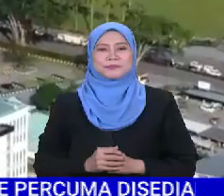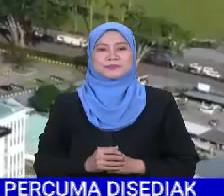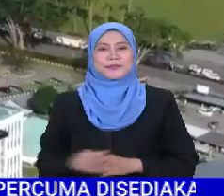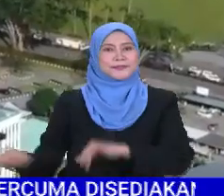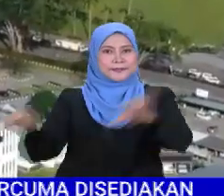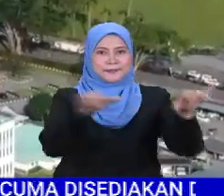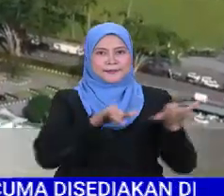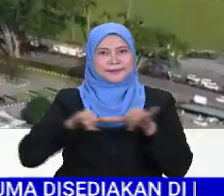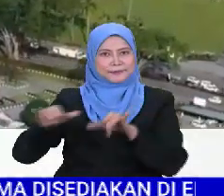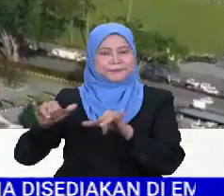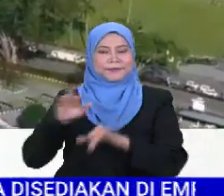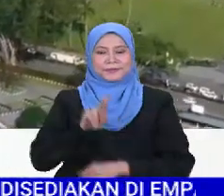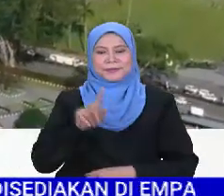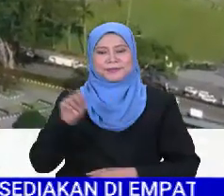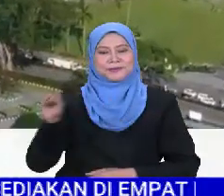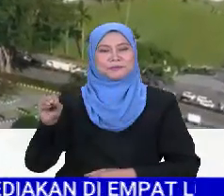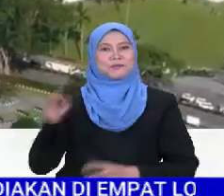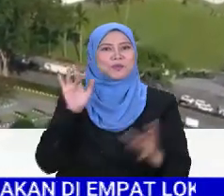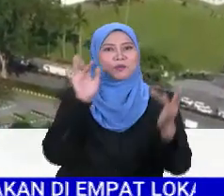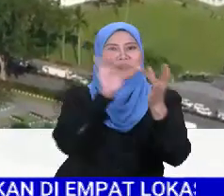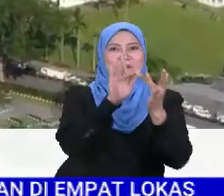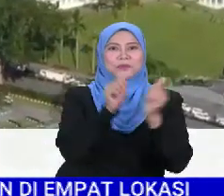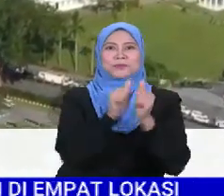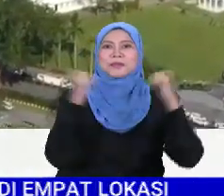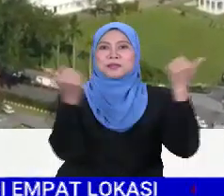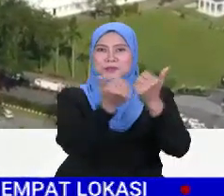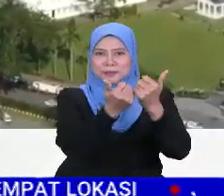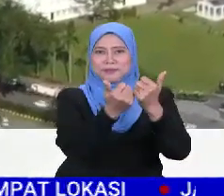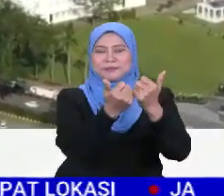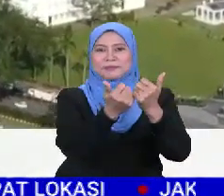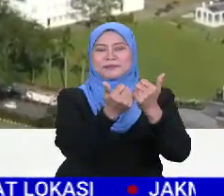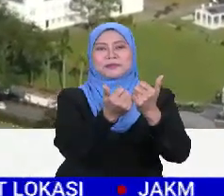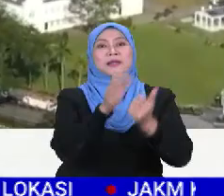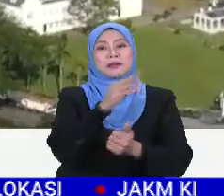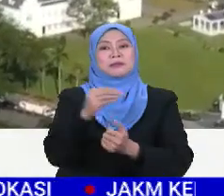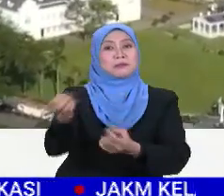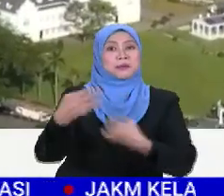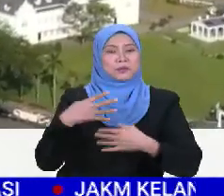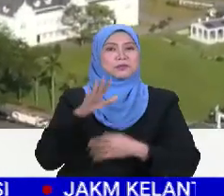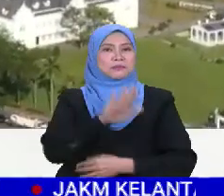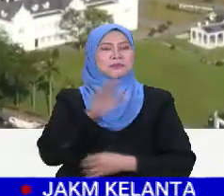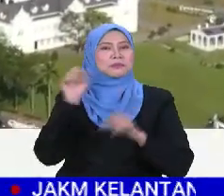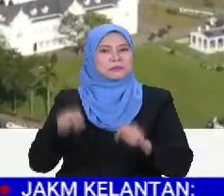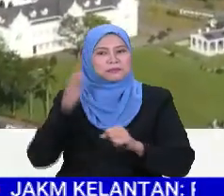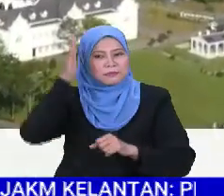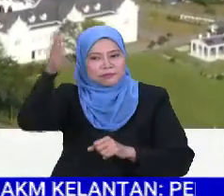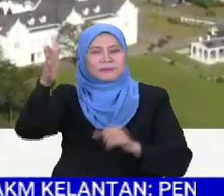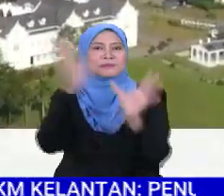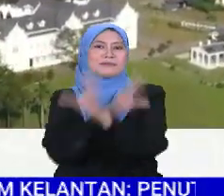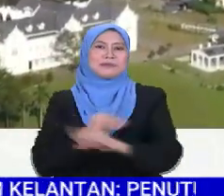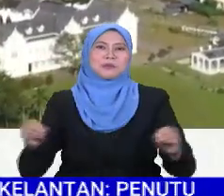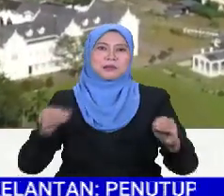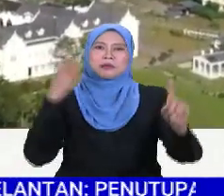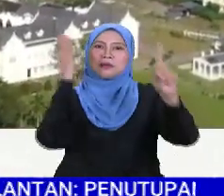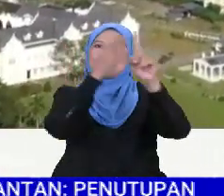Selaras dengan impian itu, RTM telah menghubungi beberapa pihak persatuan tempatan yang telah menyatakan aspirasi mereka untuk masa depan negeri Sarawak